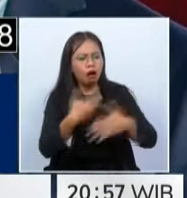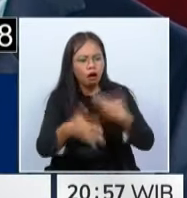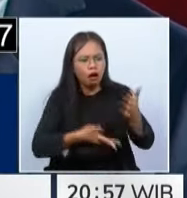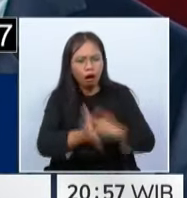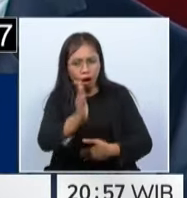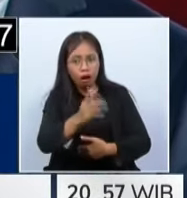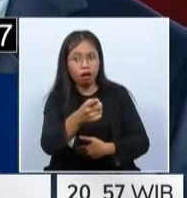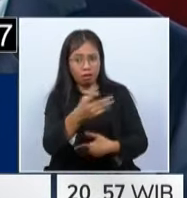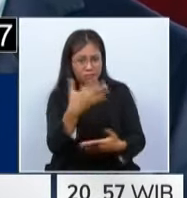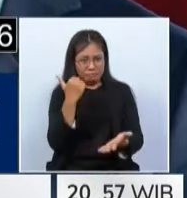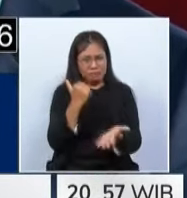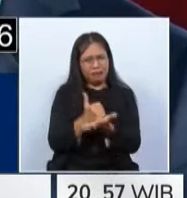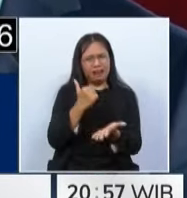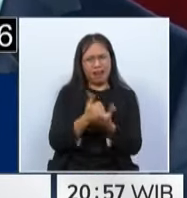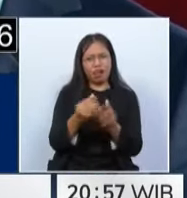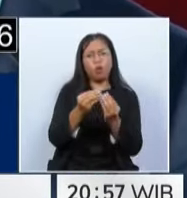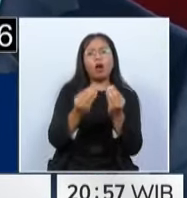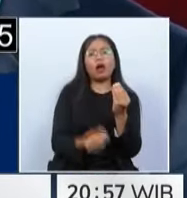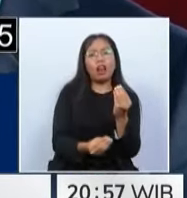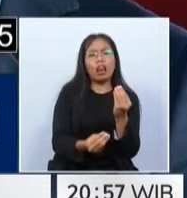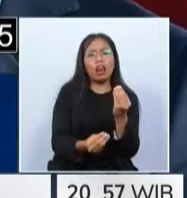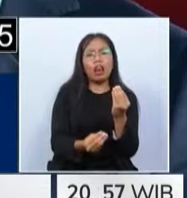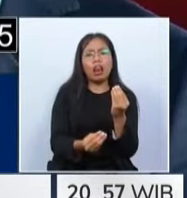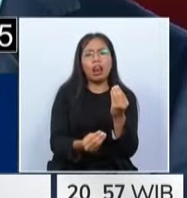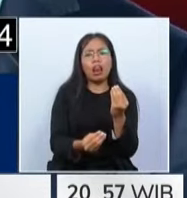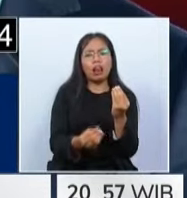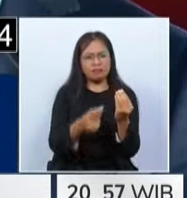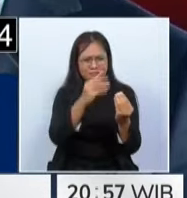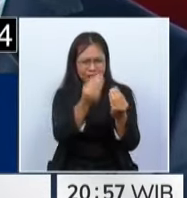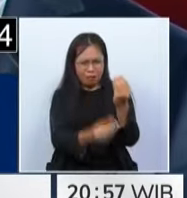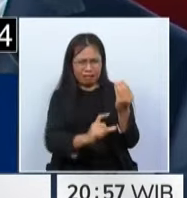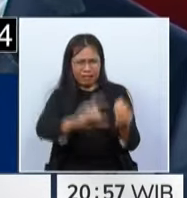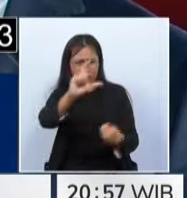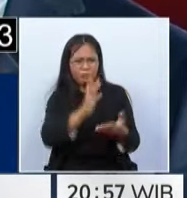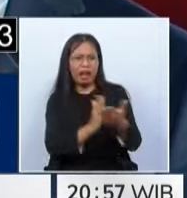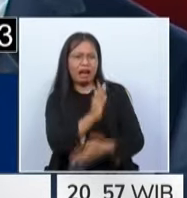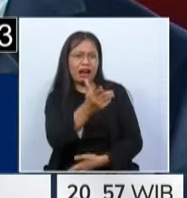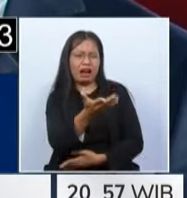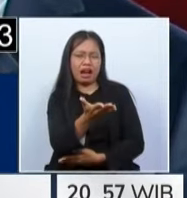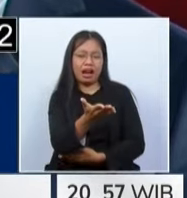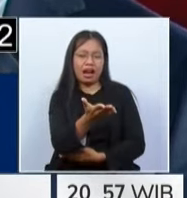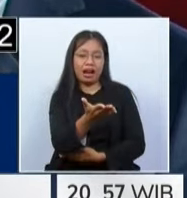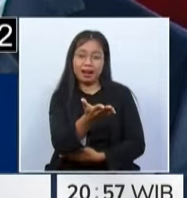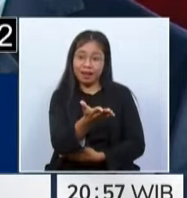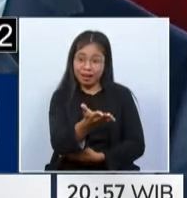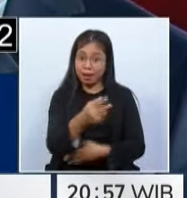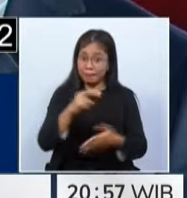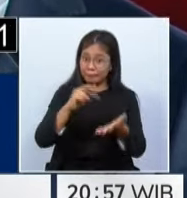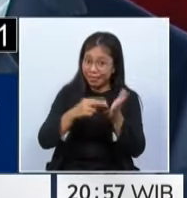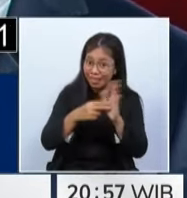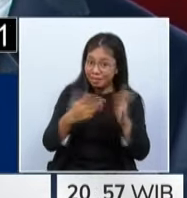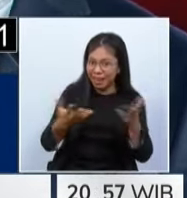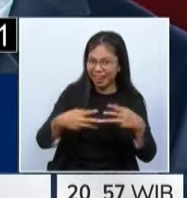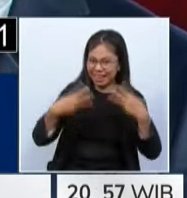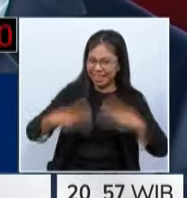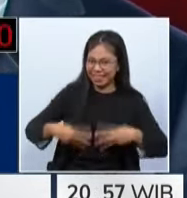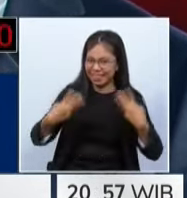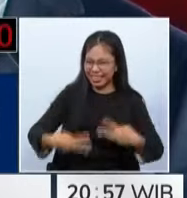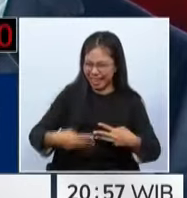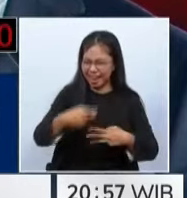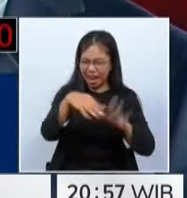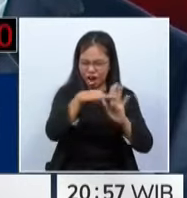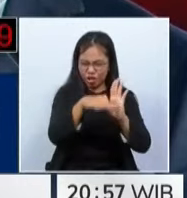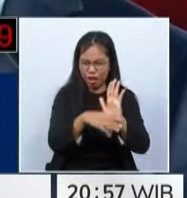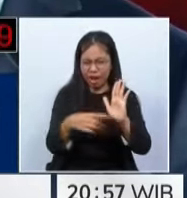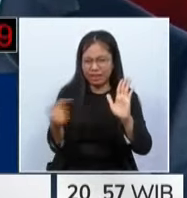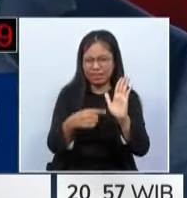melanggar etika artinya ada kompromi atas standar etika standar etika ini fakta